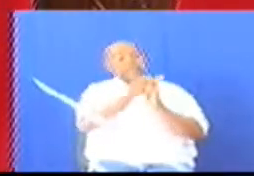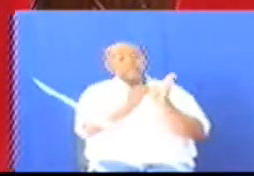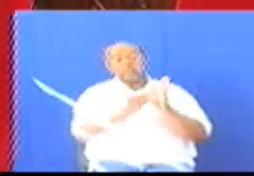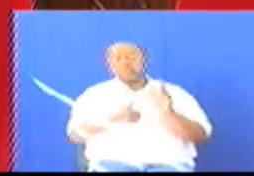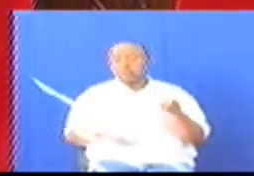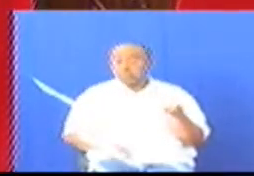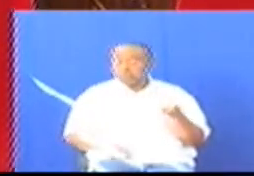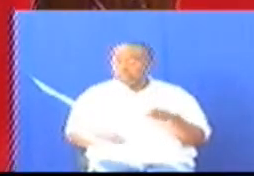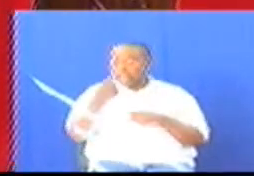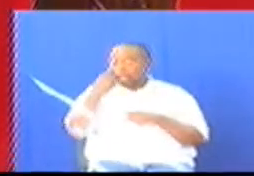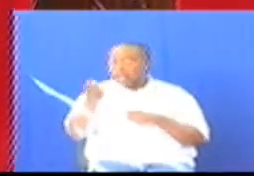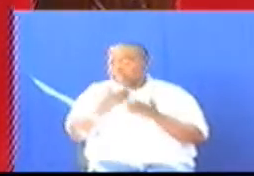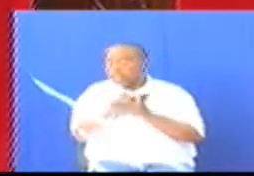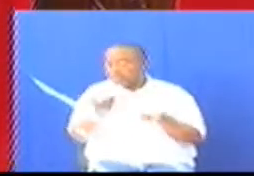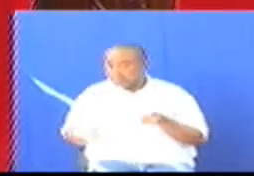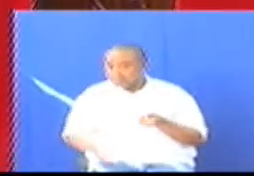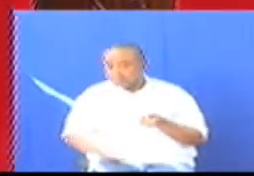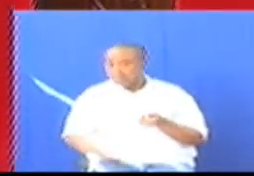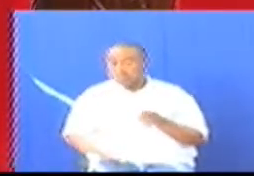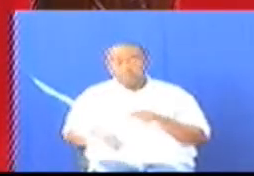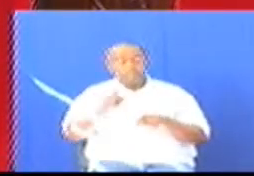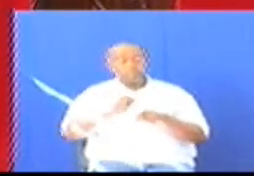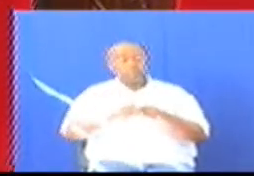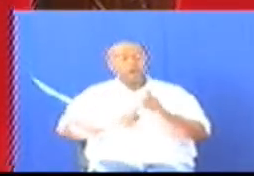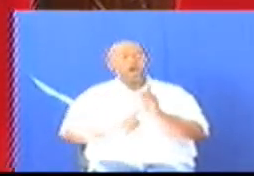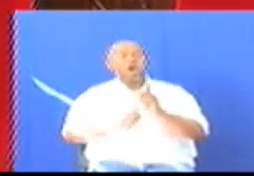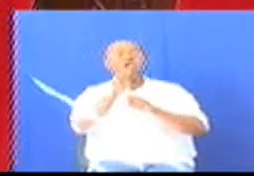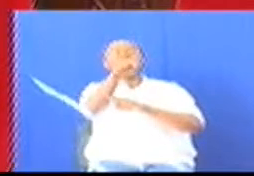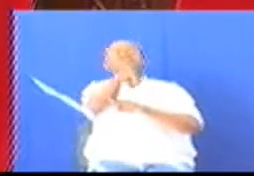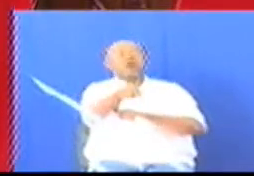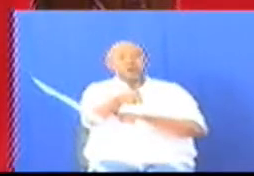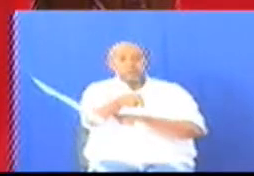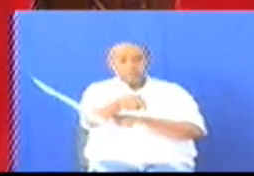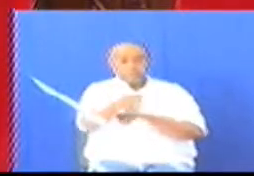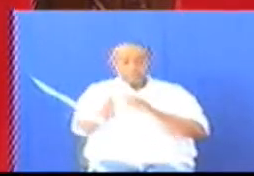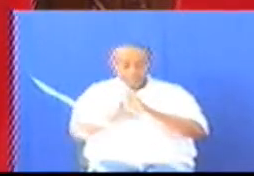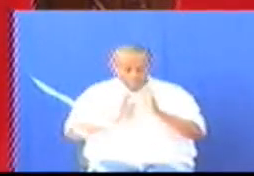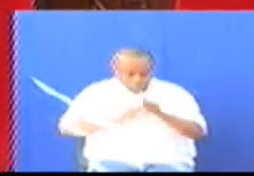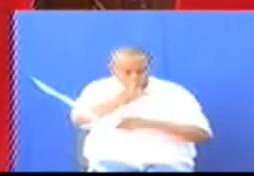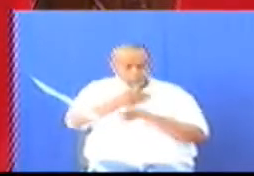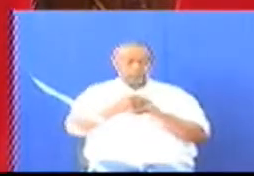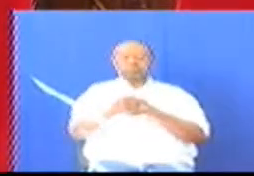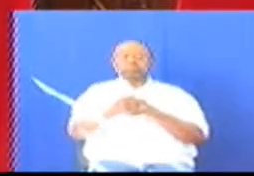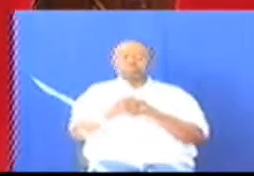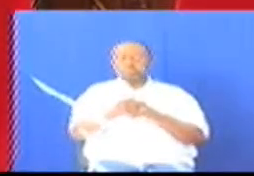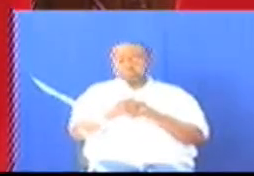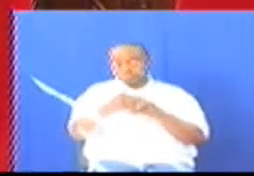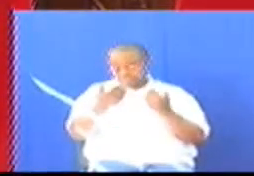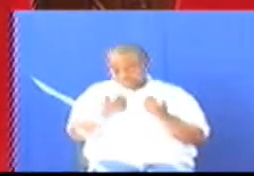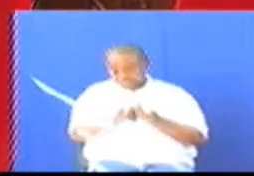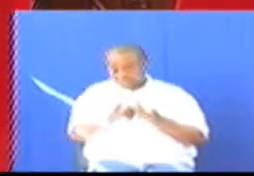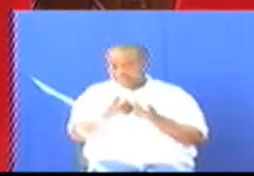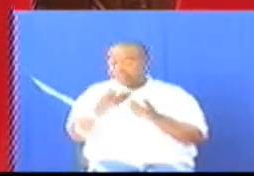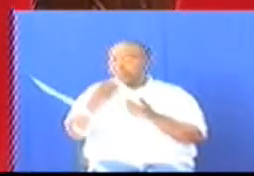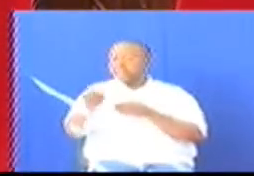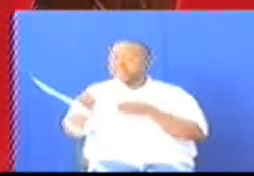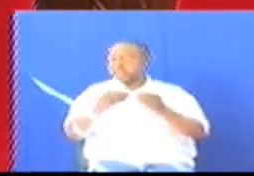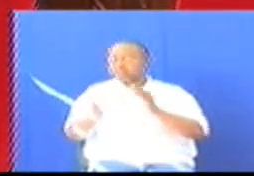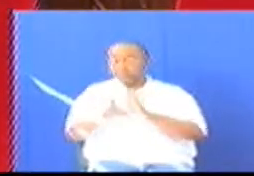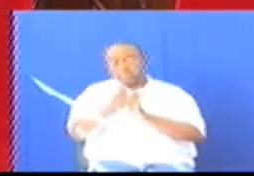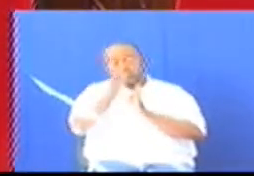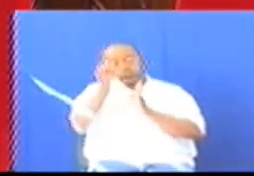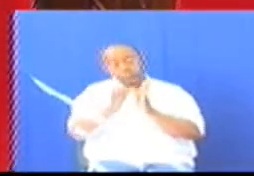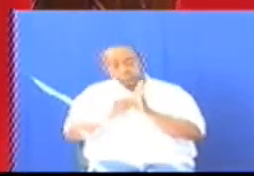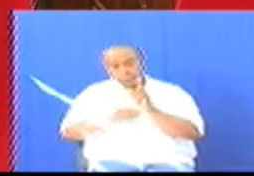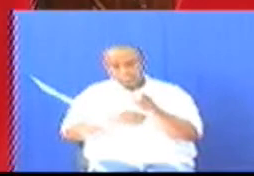hawakuziangalia. Baada ya muda kupita ndio amekuja kuzipitia hizi note ambazo